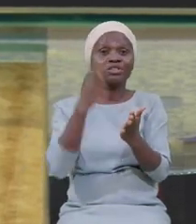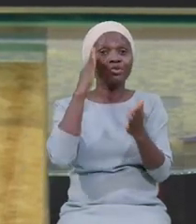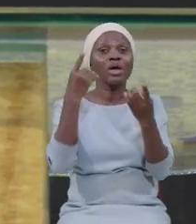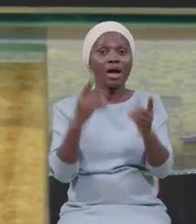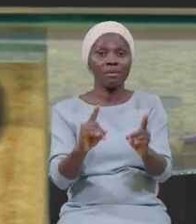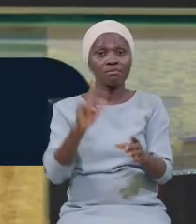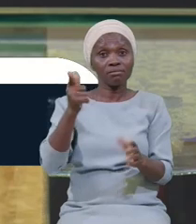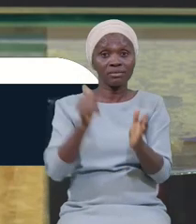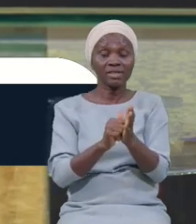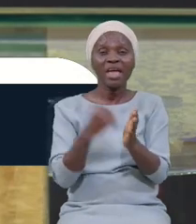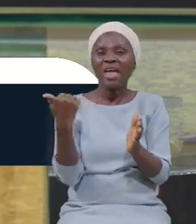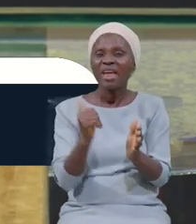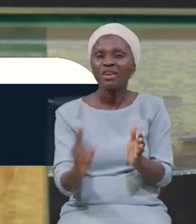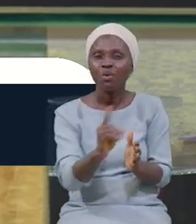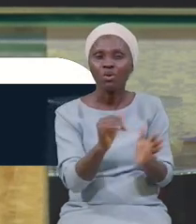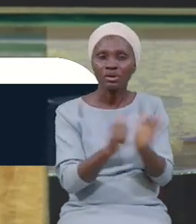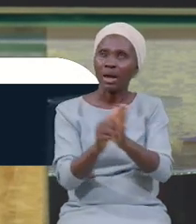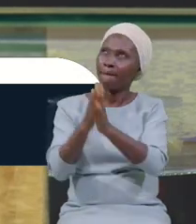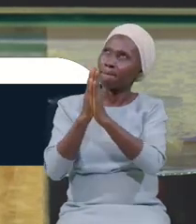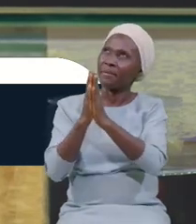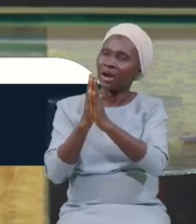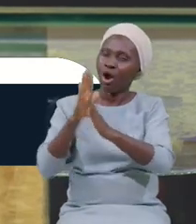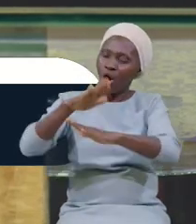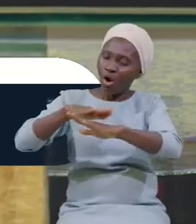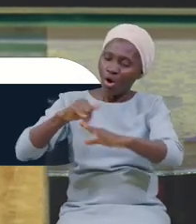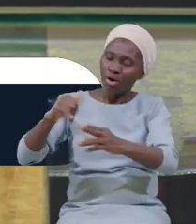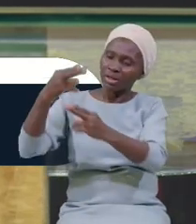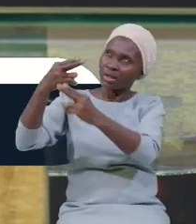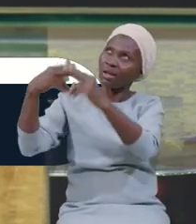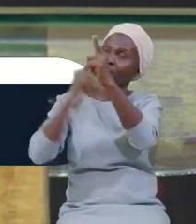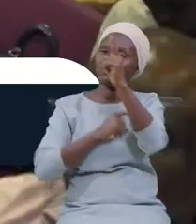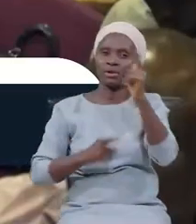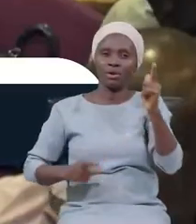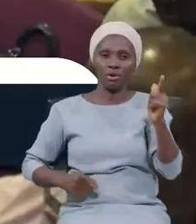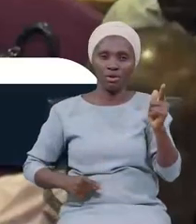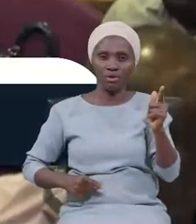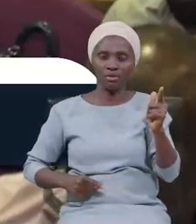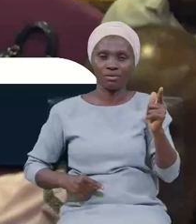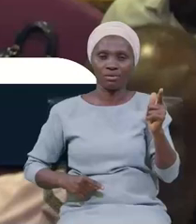alors quiconque invoquera le nom de l'Éternel,